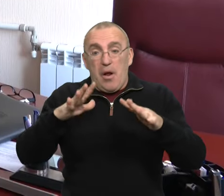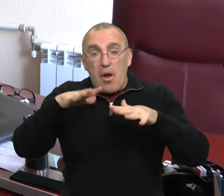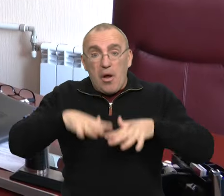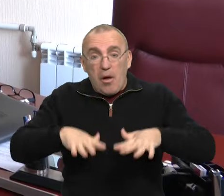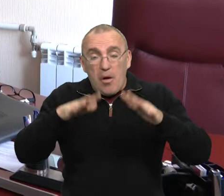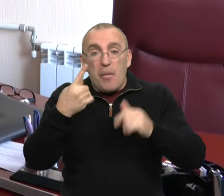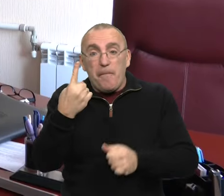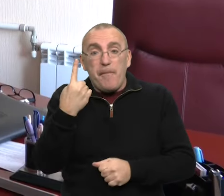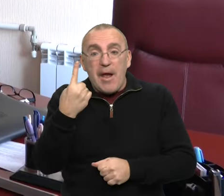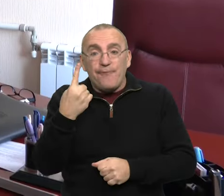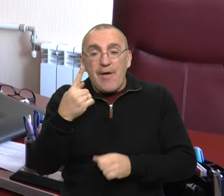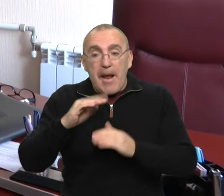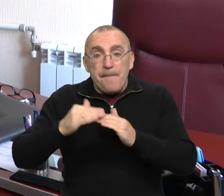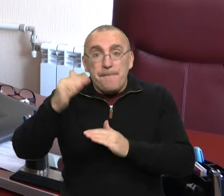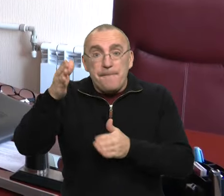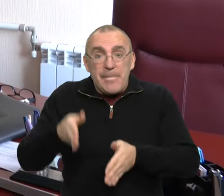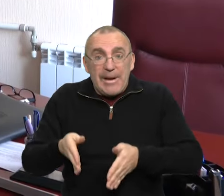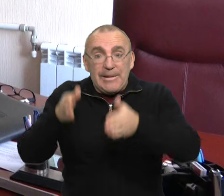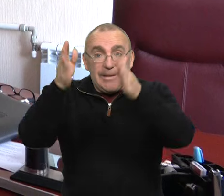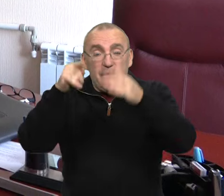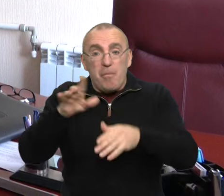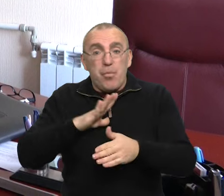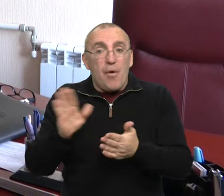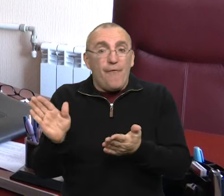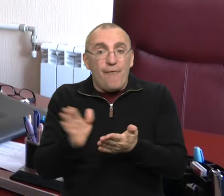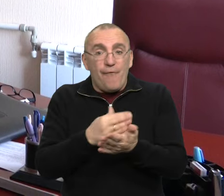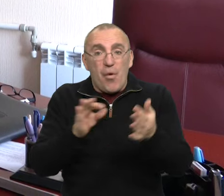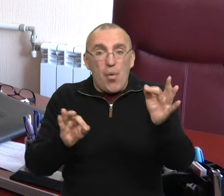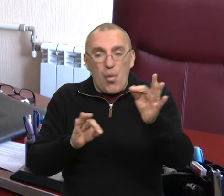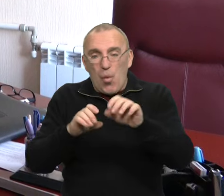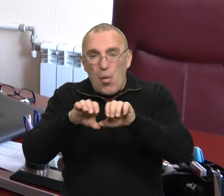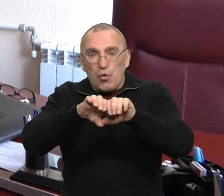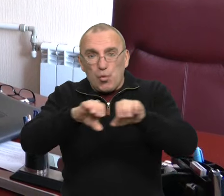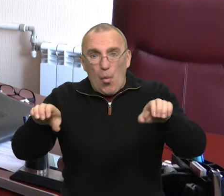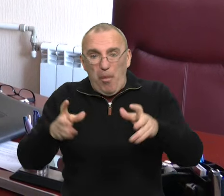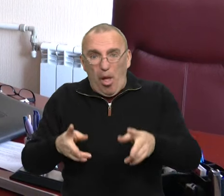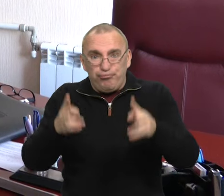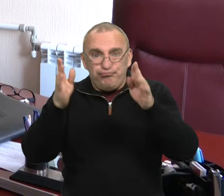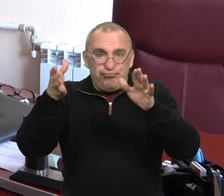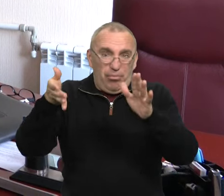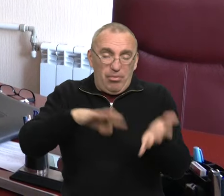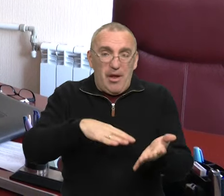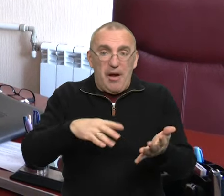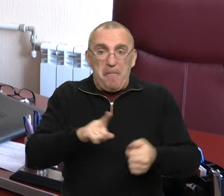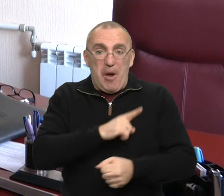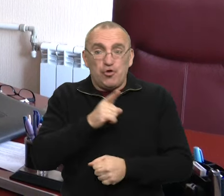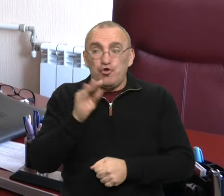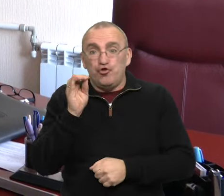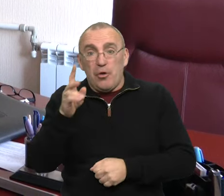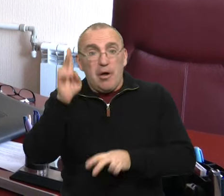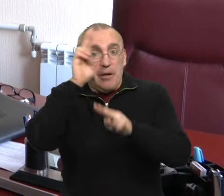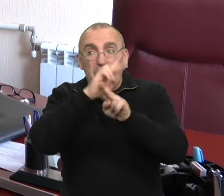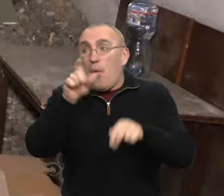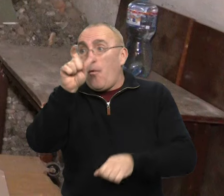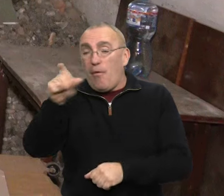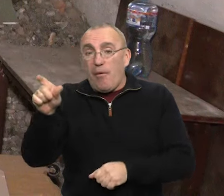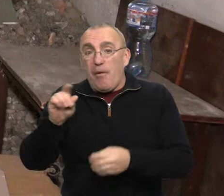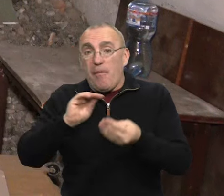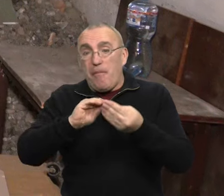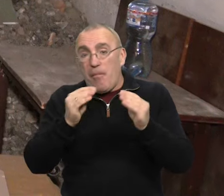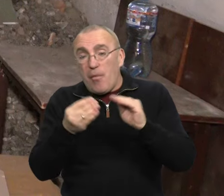проходило тільки в першому під'їзді там де було відсутня кусок труби там зі слів майстрів Жека невідомими особами